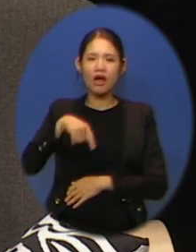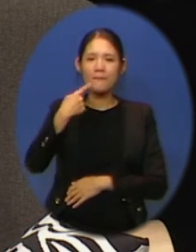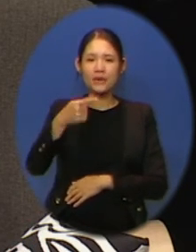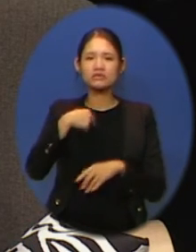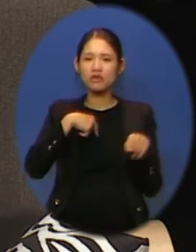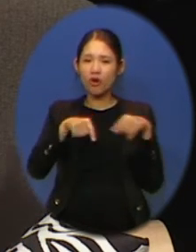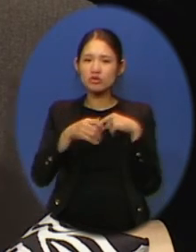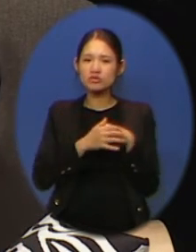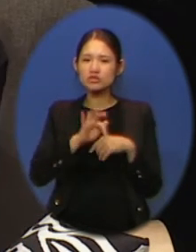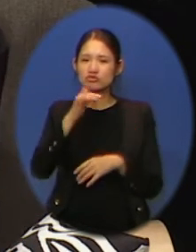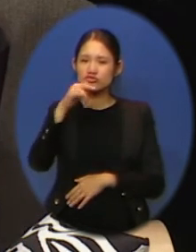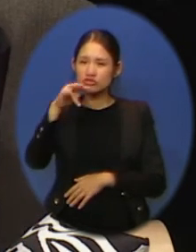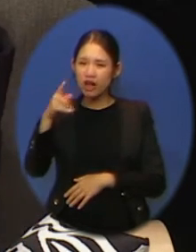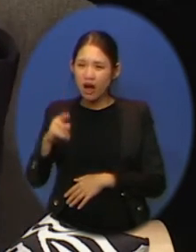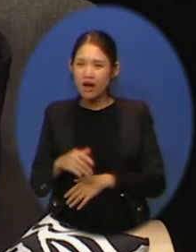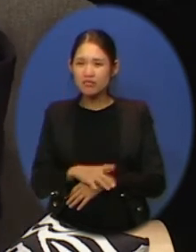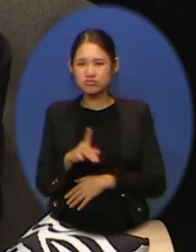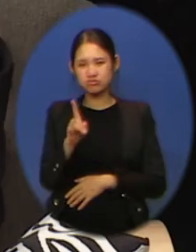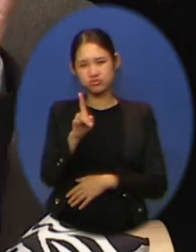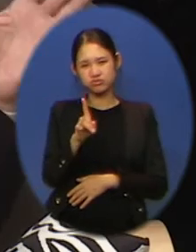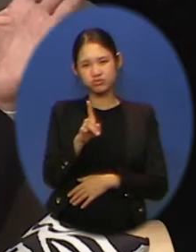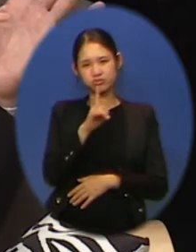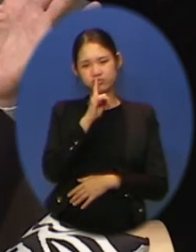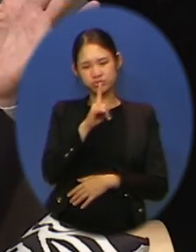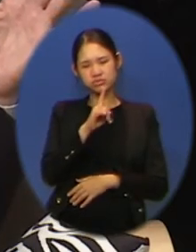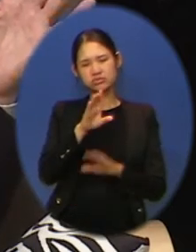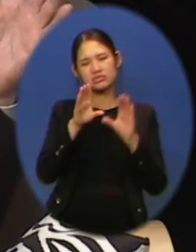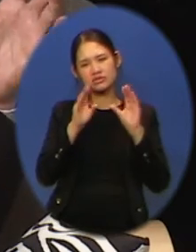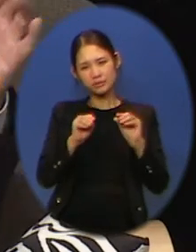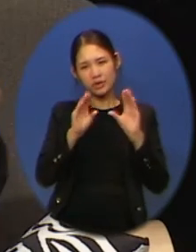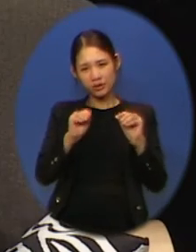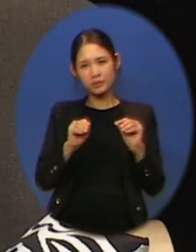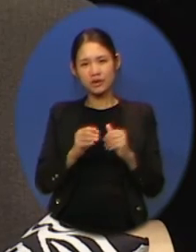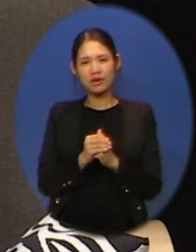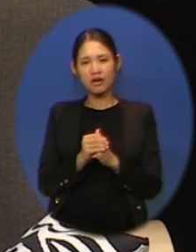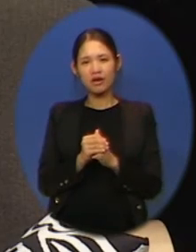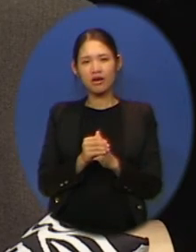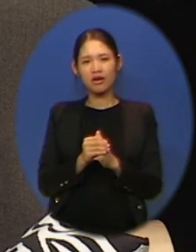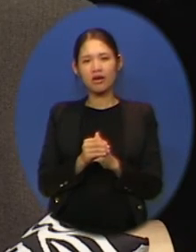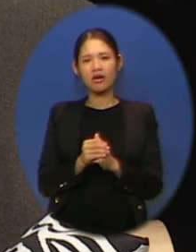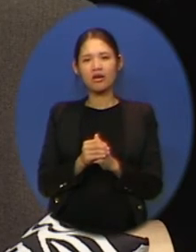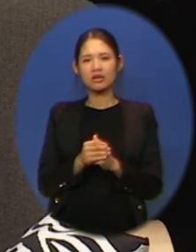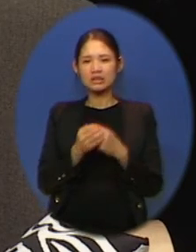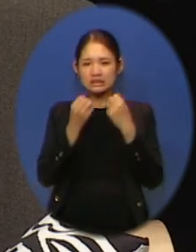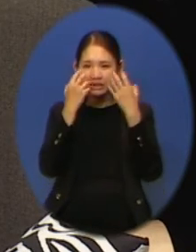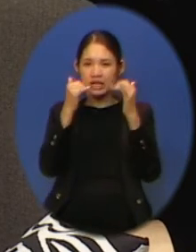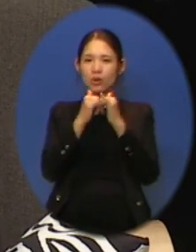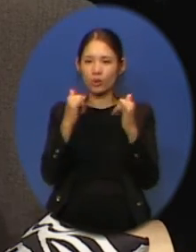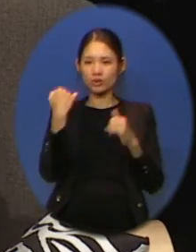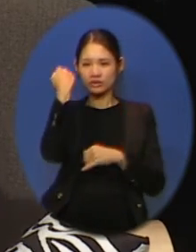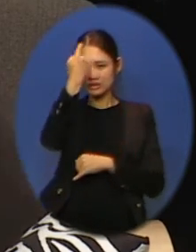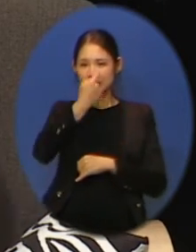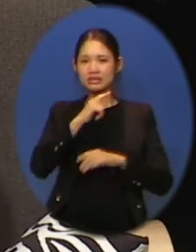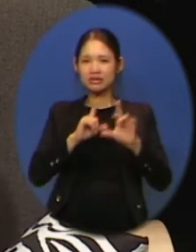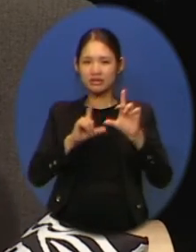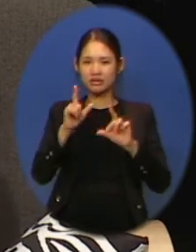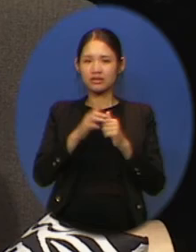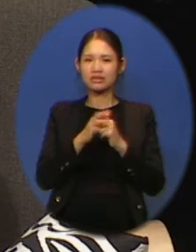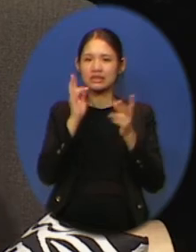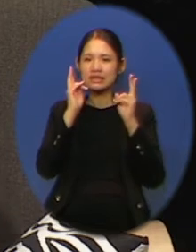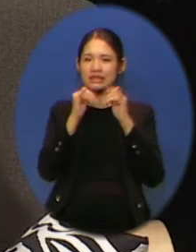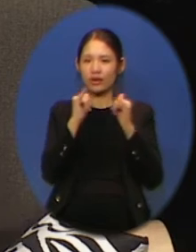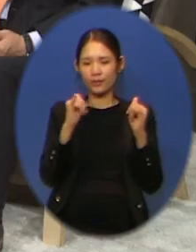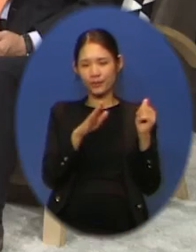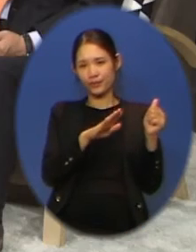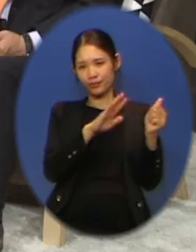부단 거물들 좀 그만합시다. 그만하고 새로운 사람을 트럼프같이 좀 기업인을 불러다가 네.